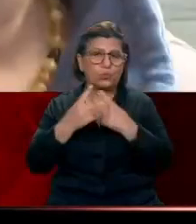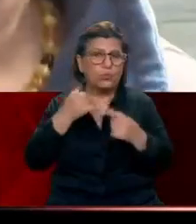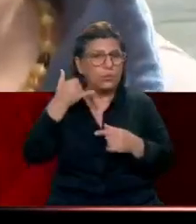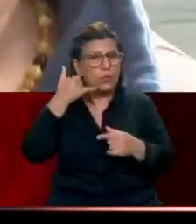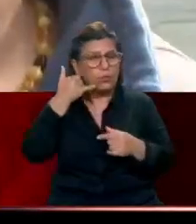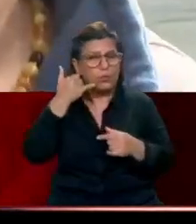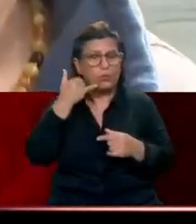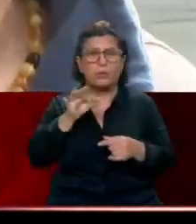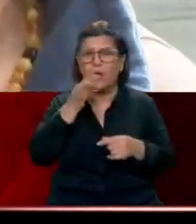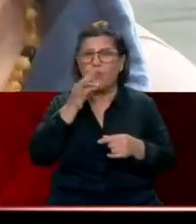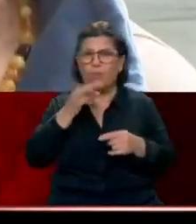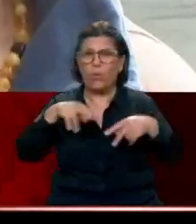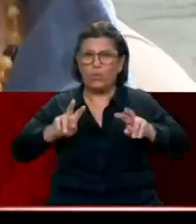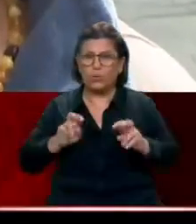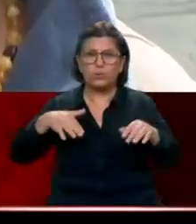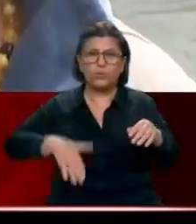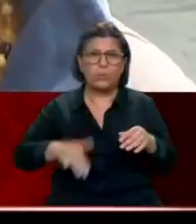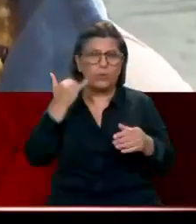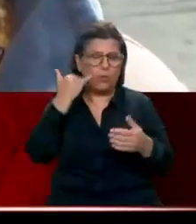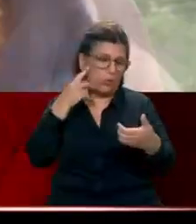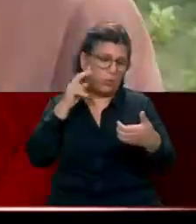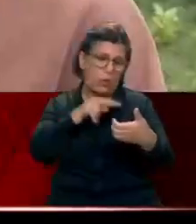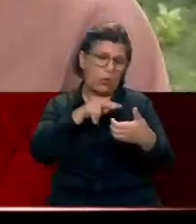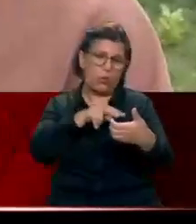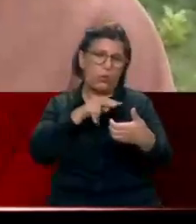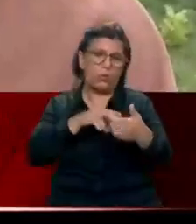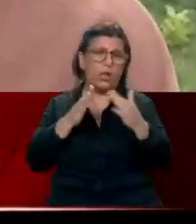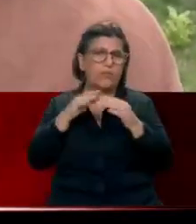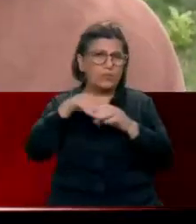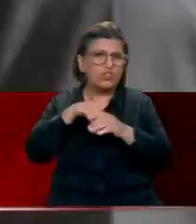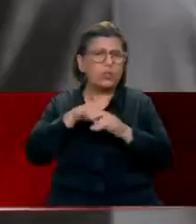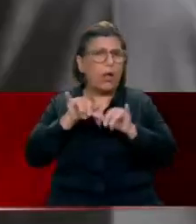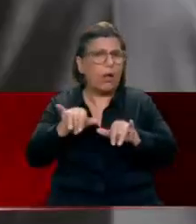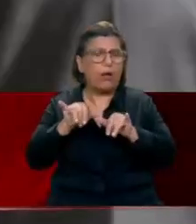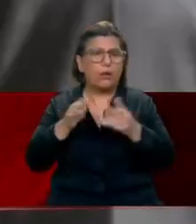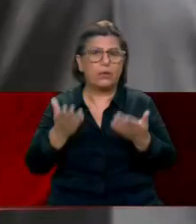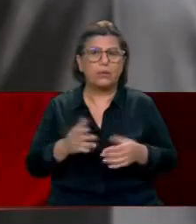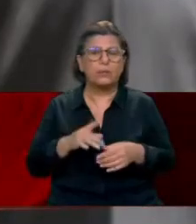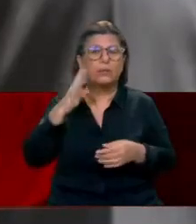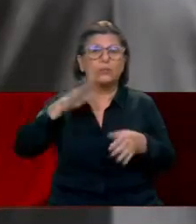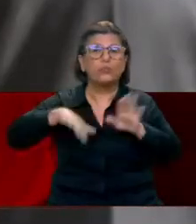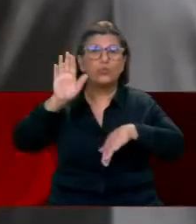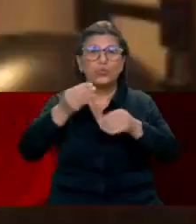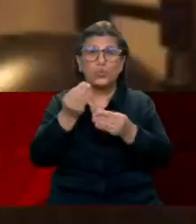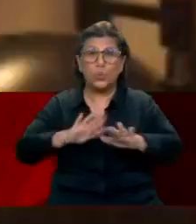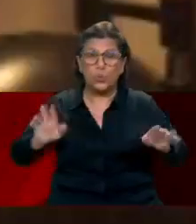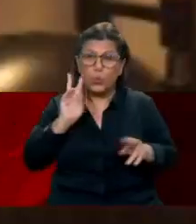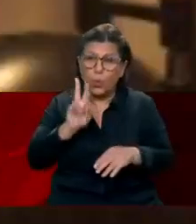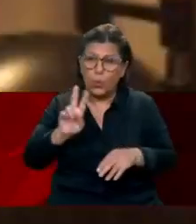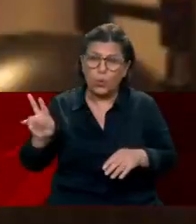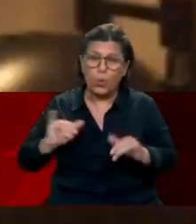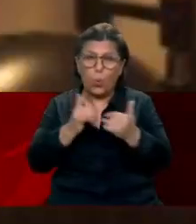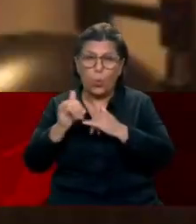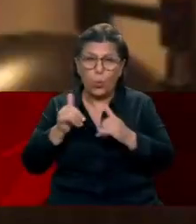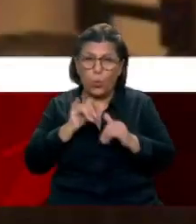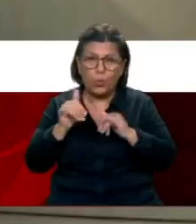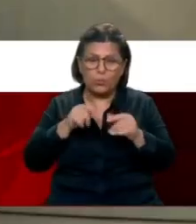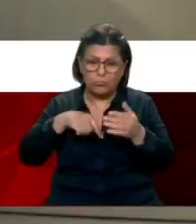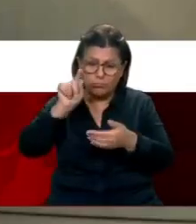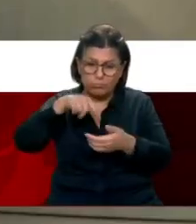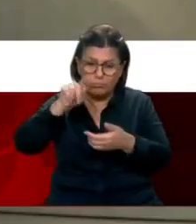başında. Kafelerde oturan herkes cep telefonuna bakıyor açıkçası. Evde de aynı şekilde artık. Kimi büyükler çocuklarından gördüğü oyunu oynuyor, kimi